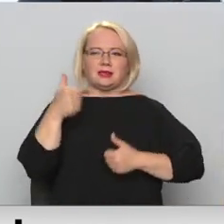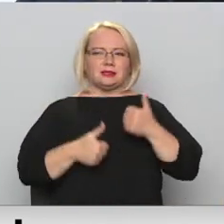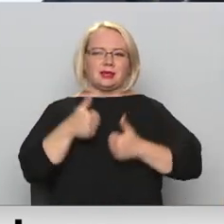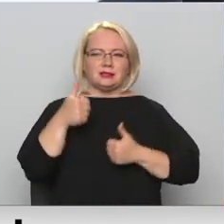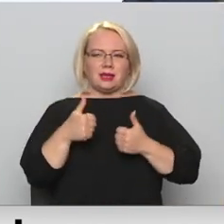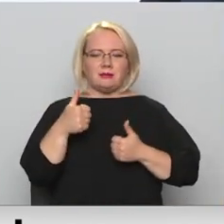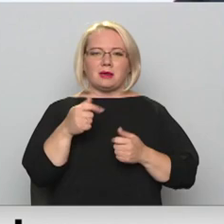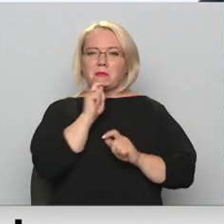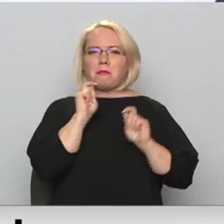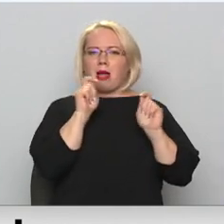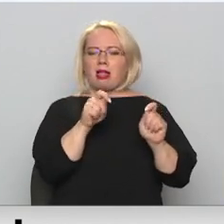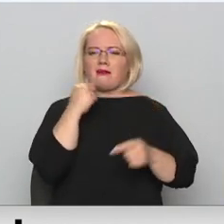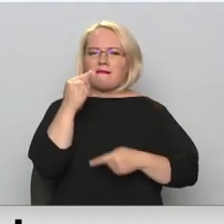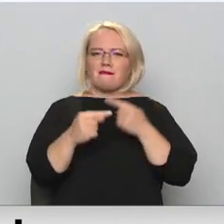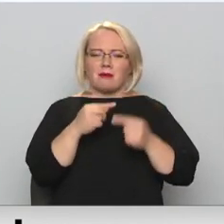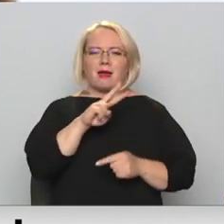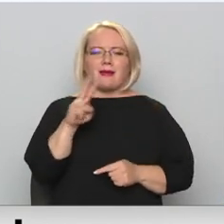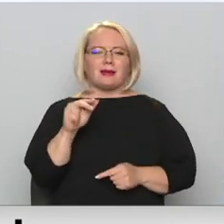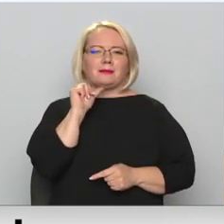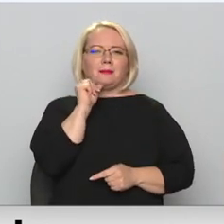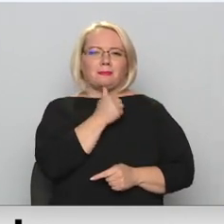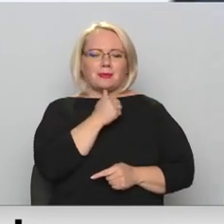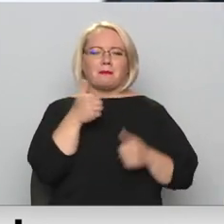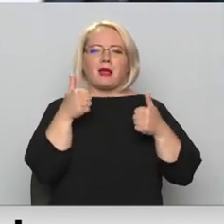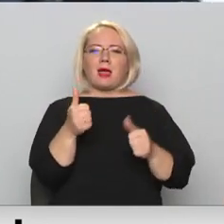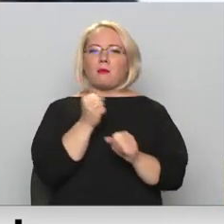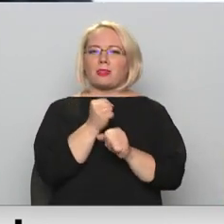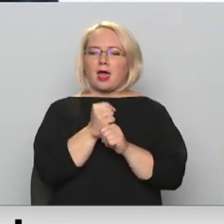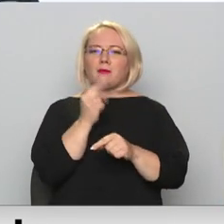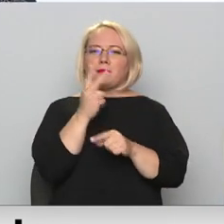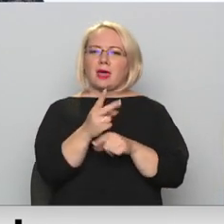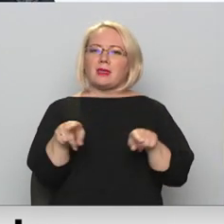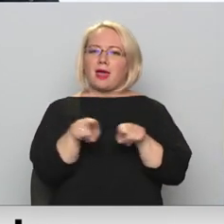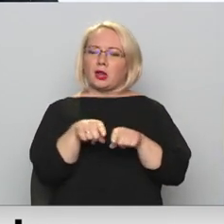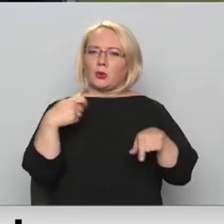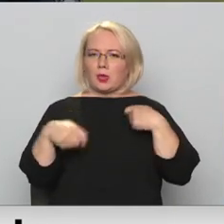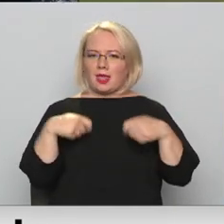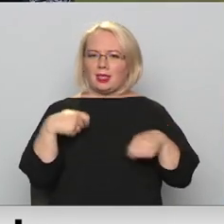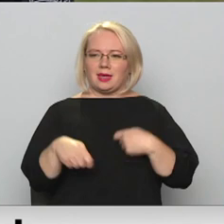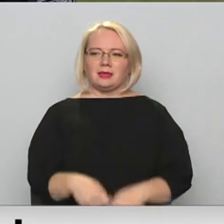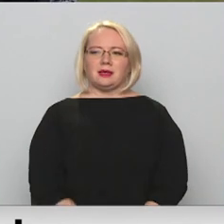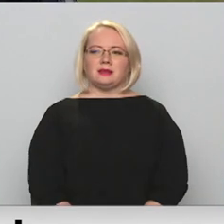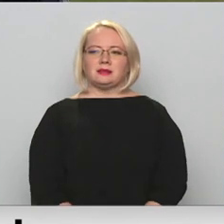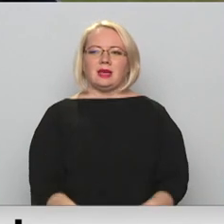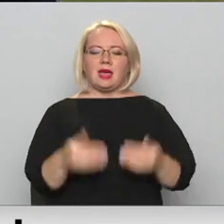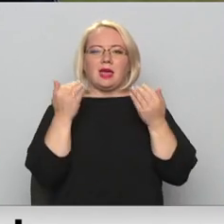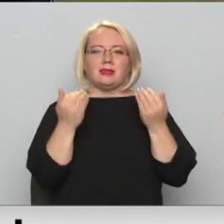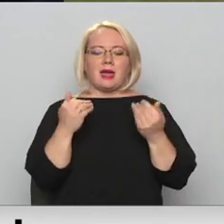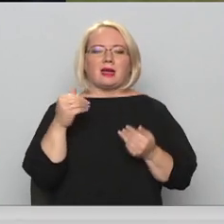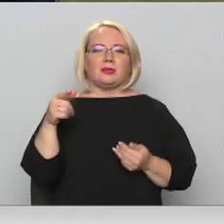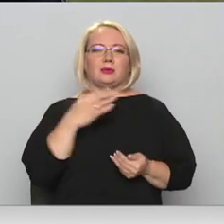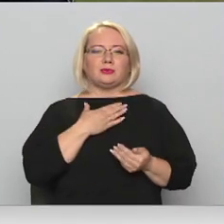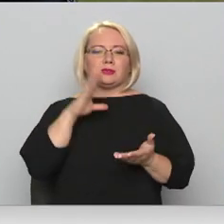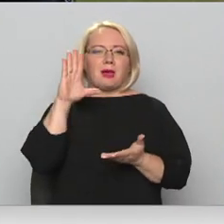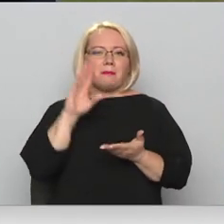sacensībās. Balvās vienmēr ir kāds kārums. Par labu darbu pienākas arī rotaļlietas. Bet tagad, kā viņš jau ar pieredzi, viņš atrod un